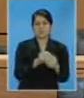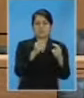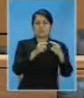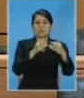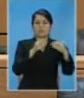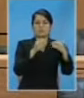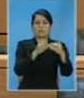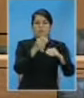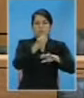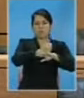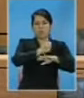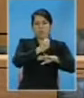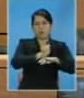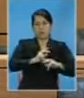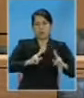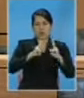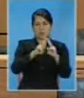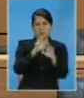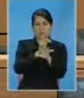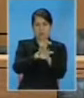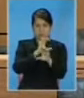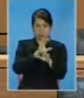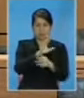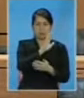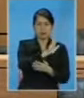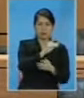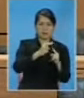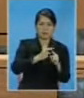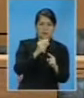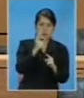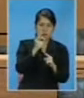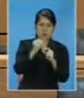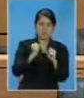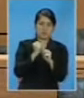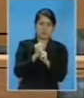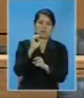าการกระทรวงมหาดไทยลงวันที่5กันยายน